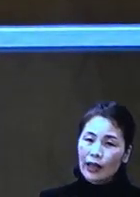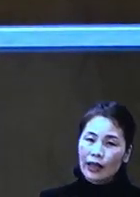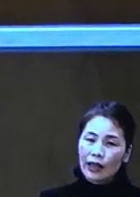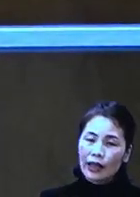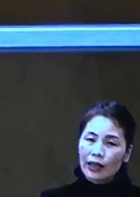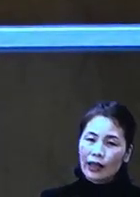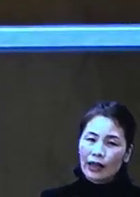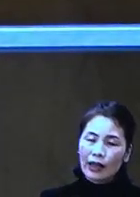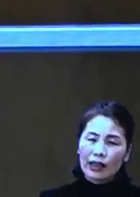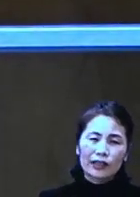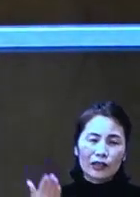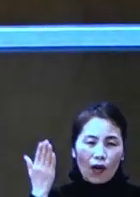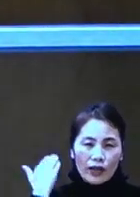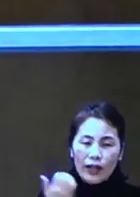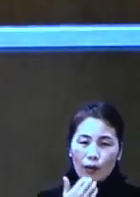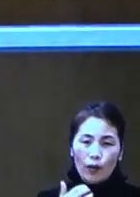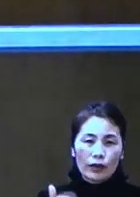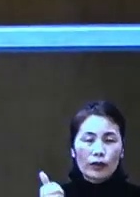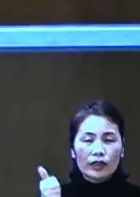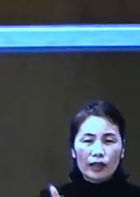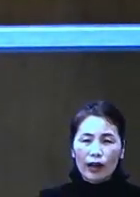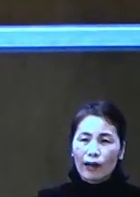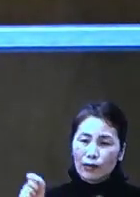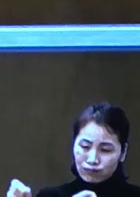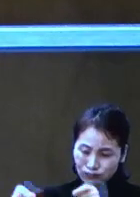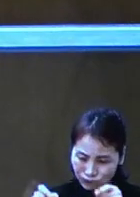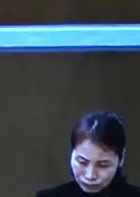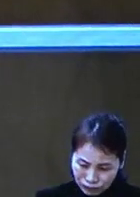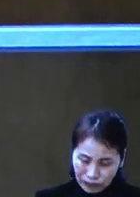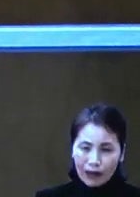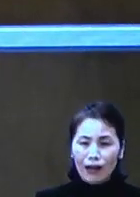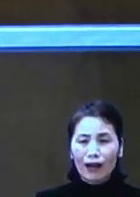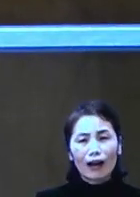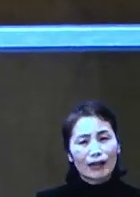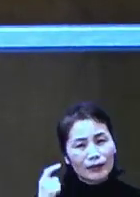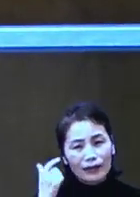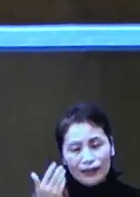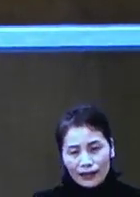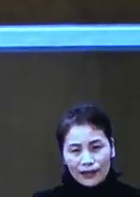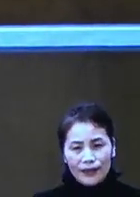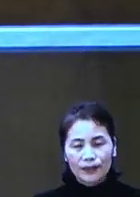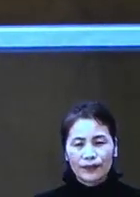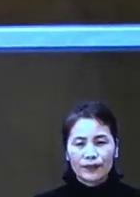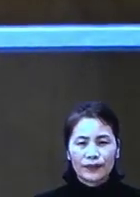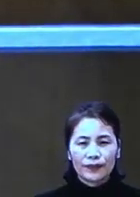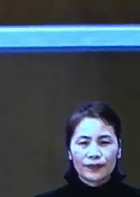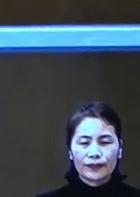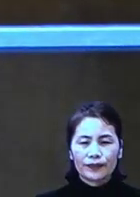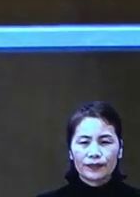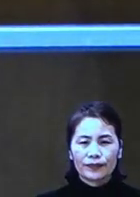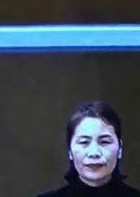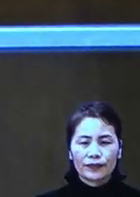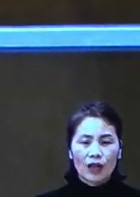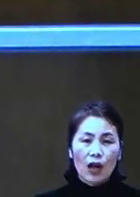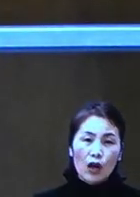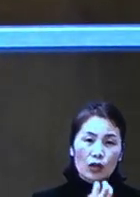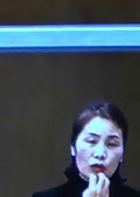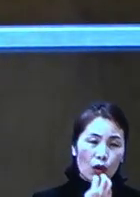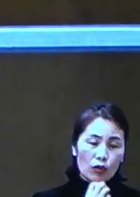기회소득과 무엇이 다릅니까? 더 경기 패스는 서울시의 기후 동행카드와 어떠한 차별점이